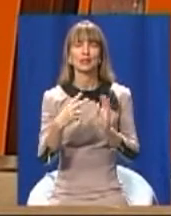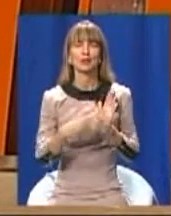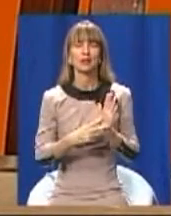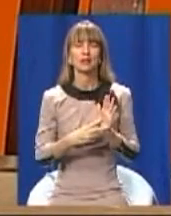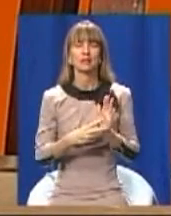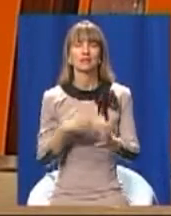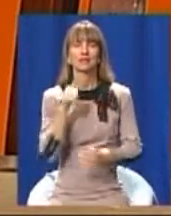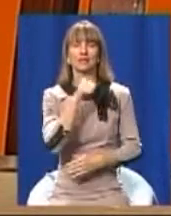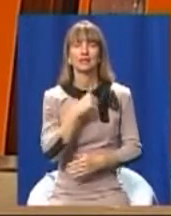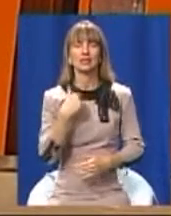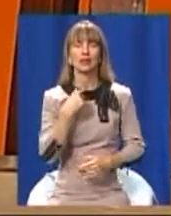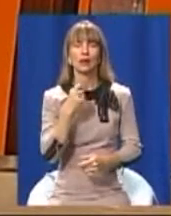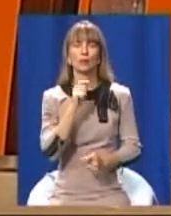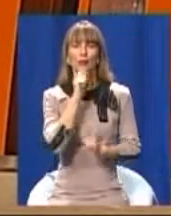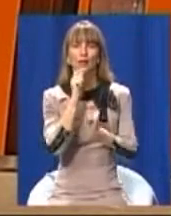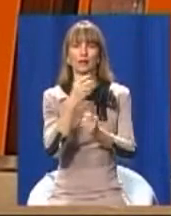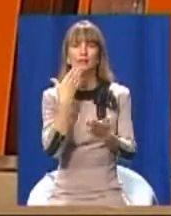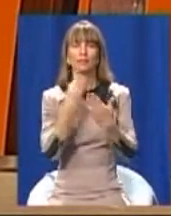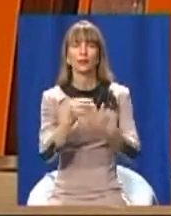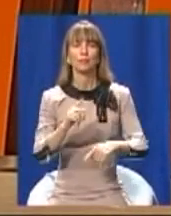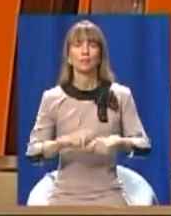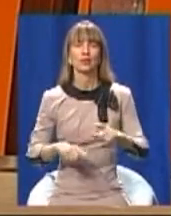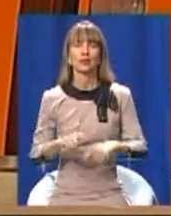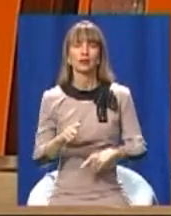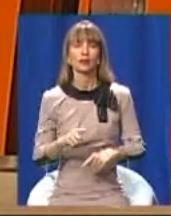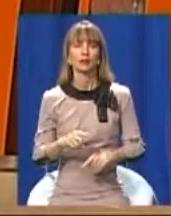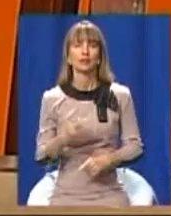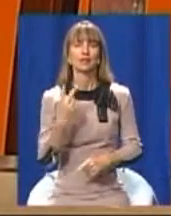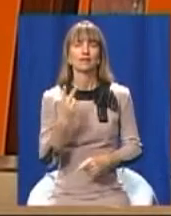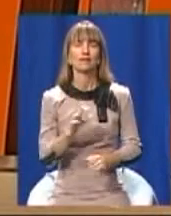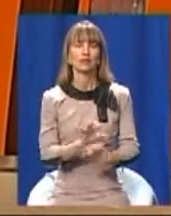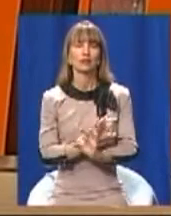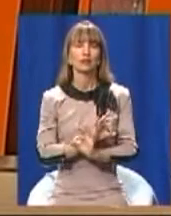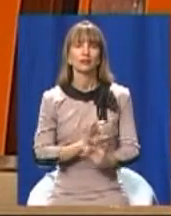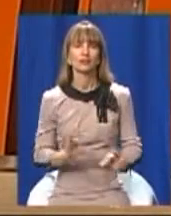2017 рік, я подарувала своїм батькам дві чудові